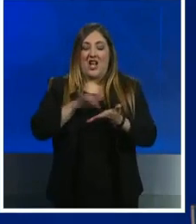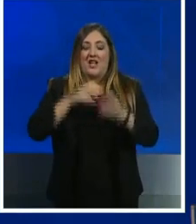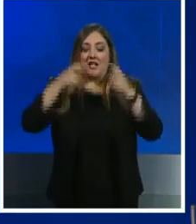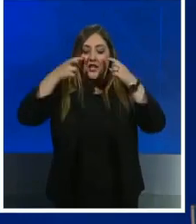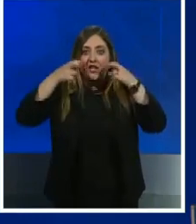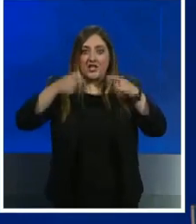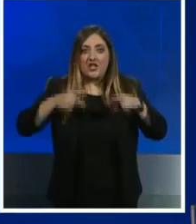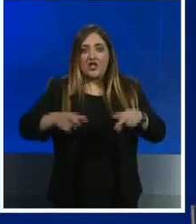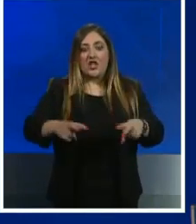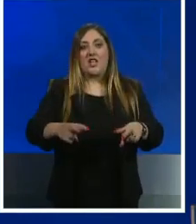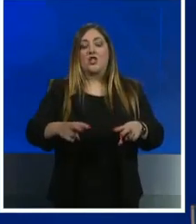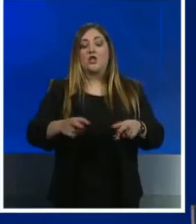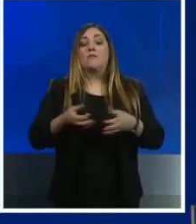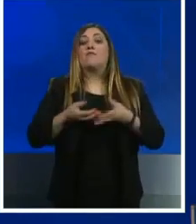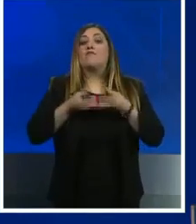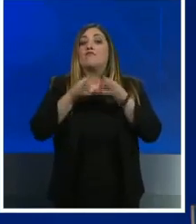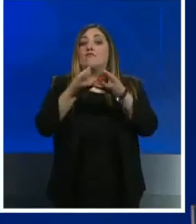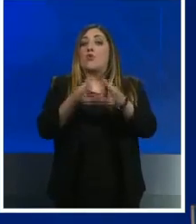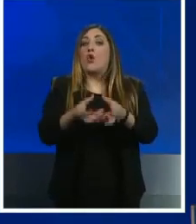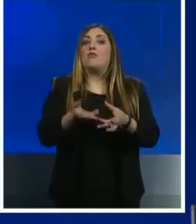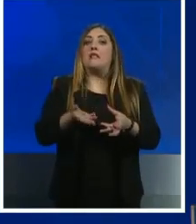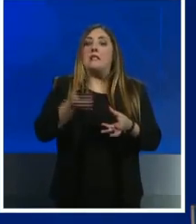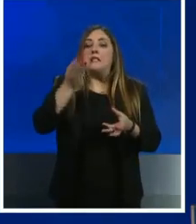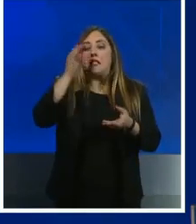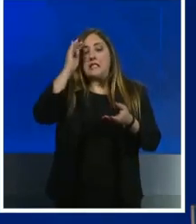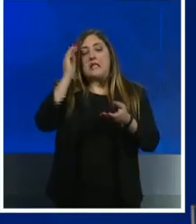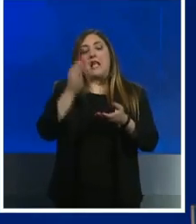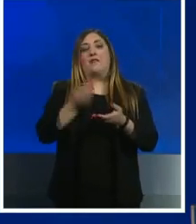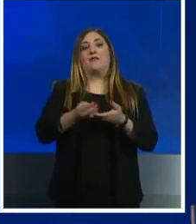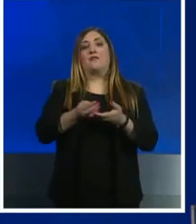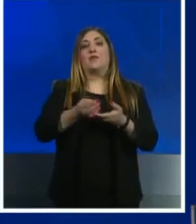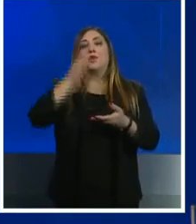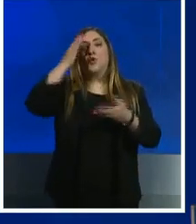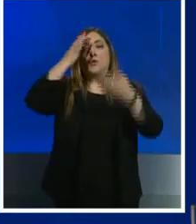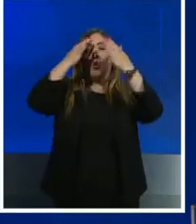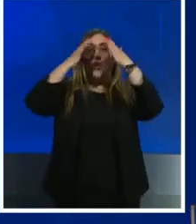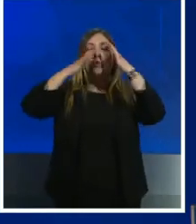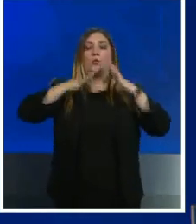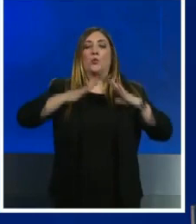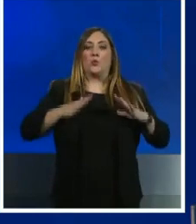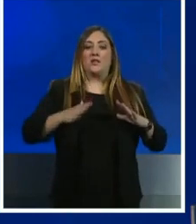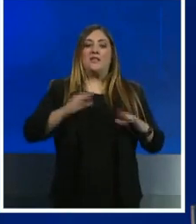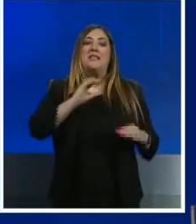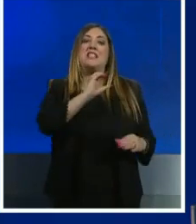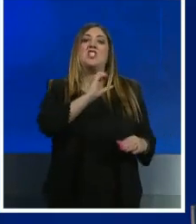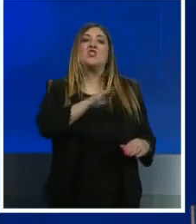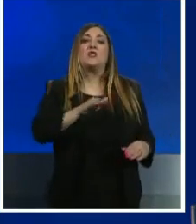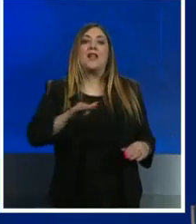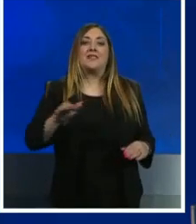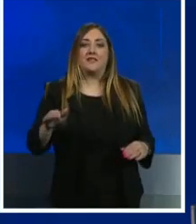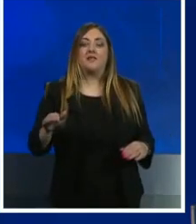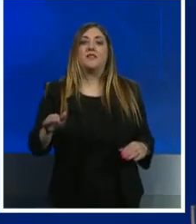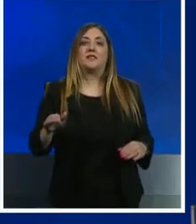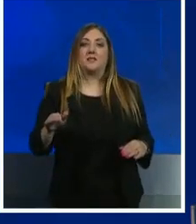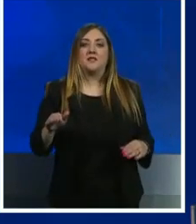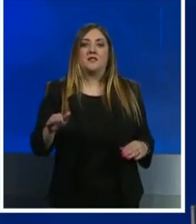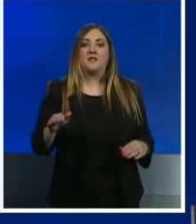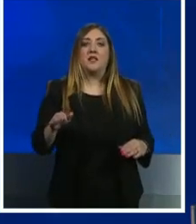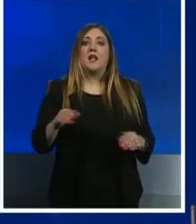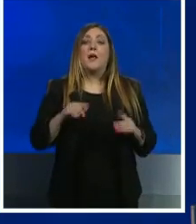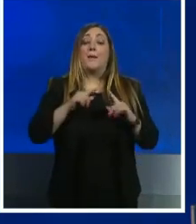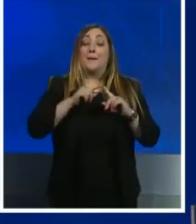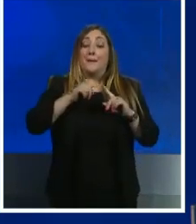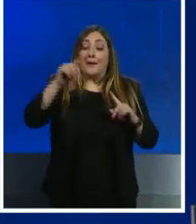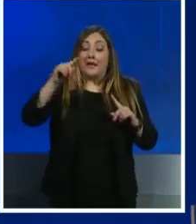riċerka, toffri iktar sigurtà u mistrieħ tal-moħħ liċ-ċittadin minn mhux